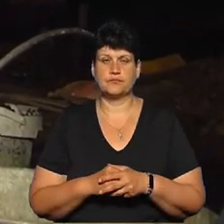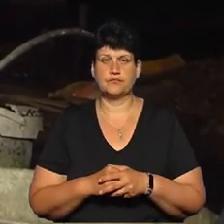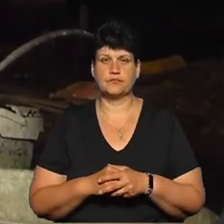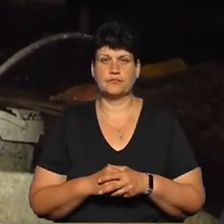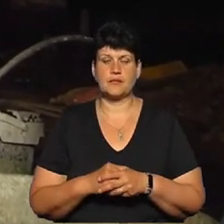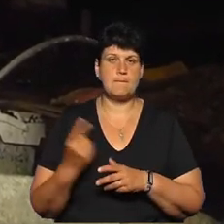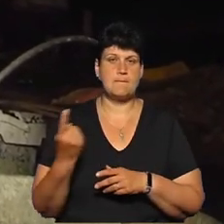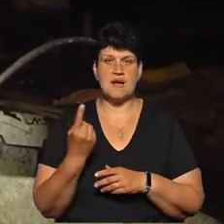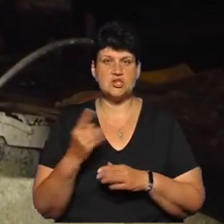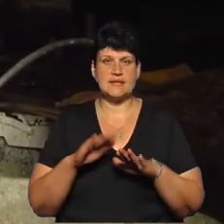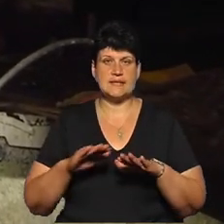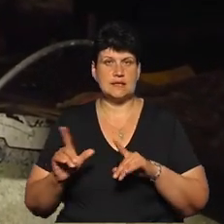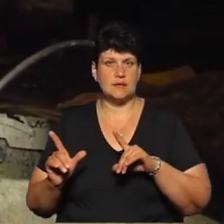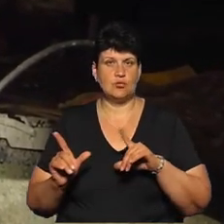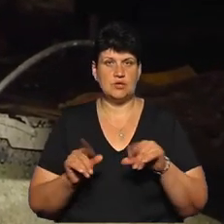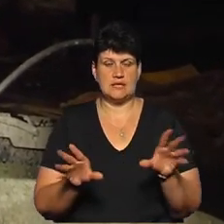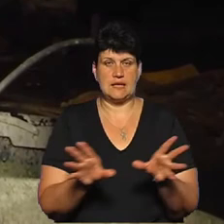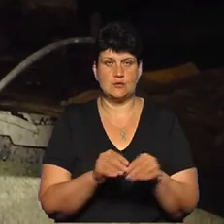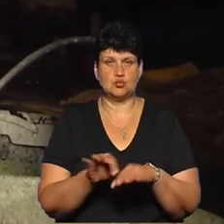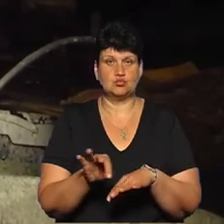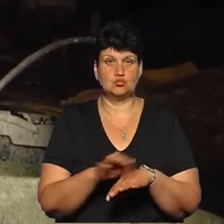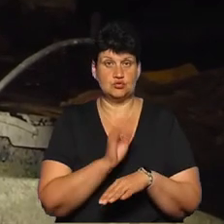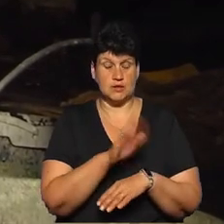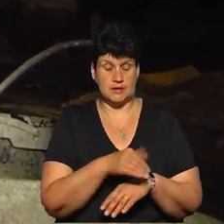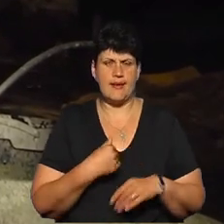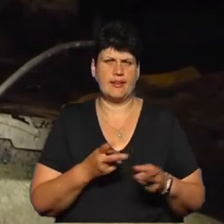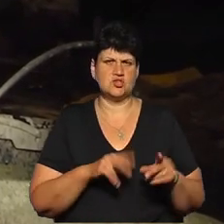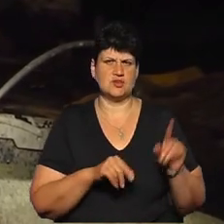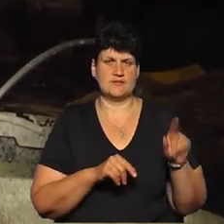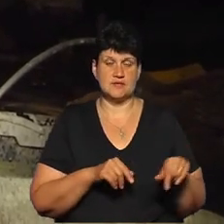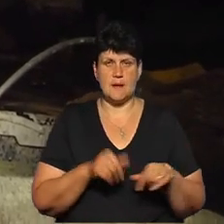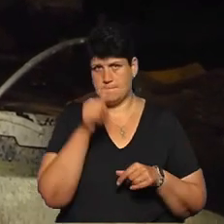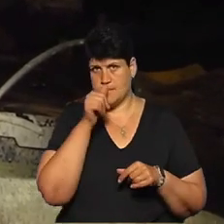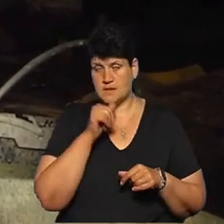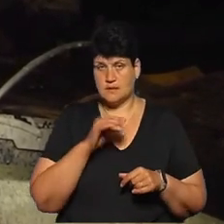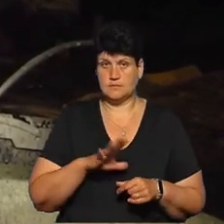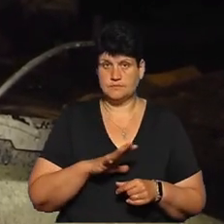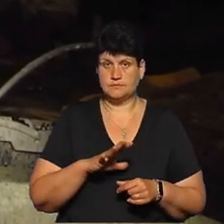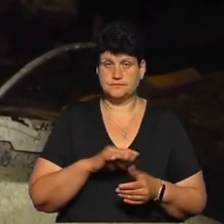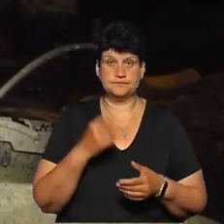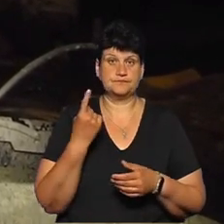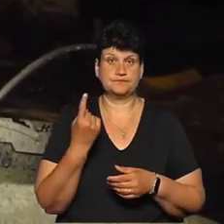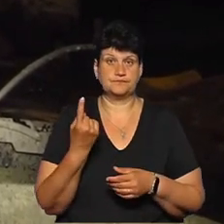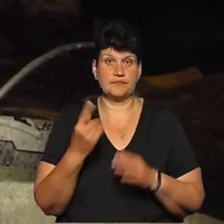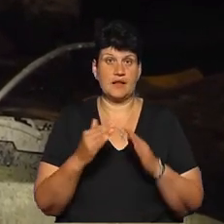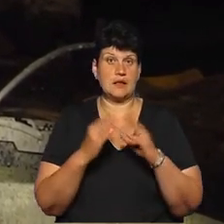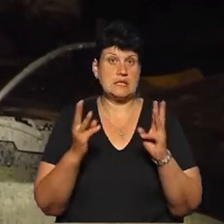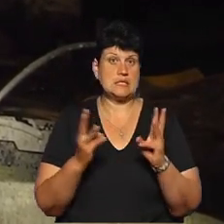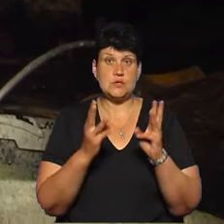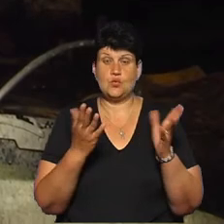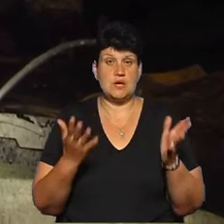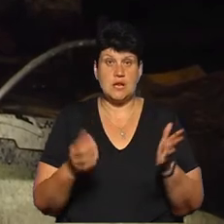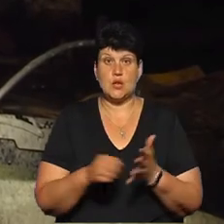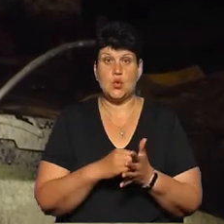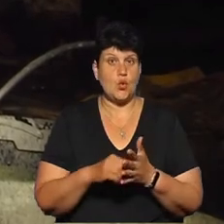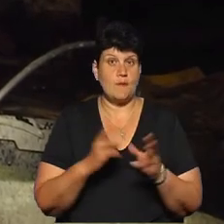Першими діти поїхали з дружиною. Я лишився там. Десь місяць пробув. Я був один, хата згоріла, документи